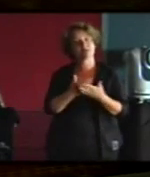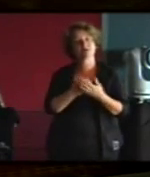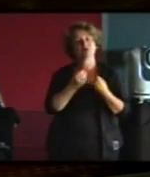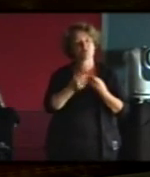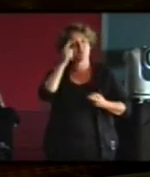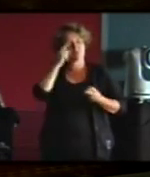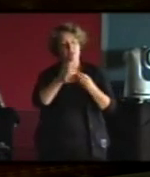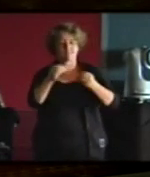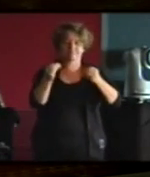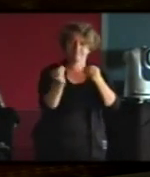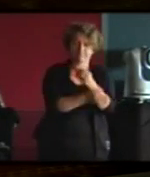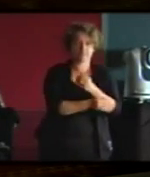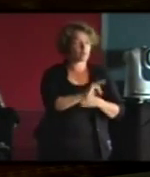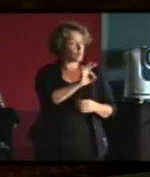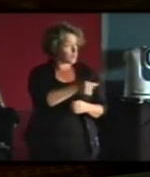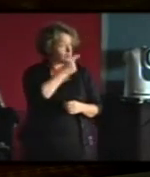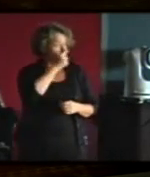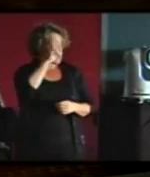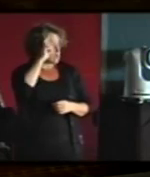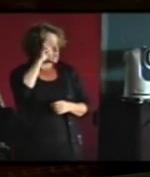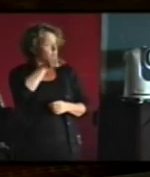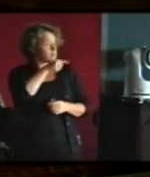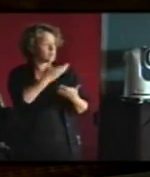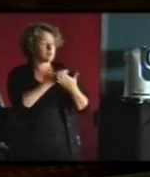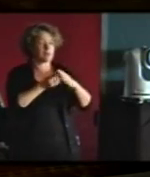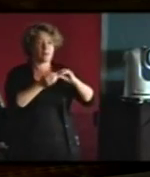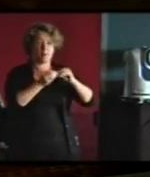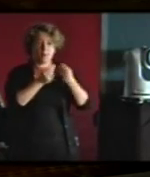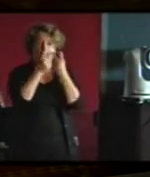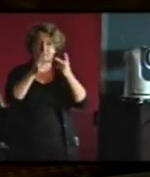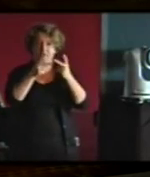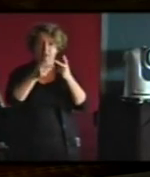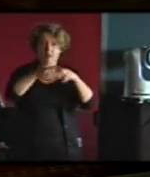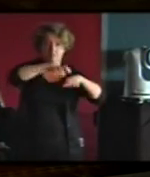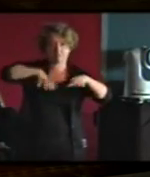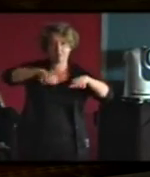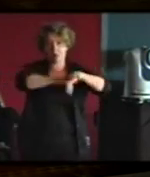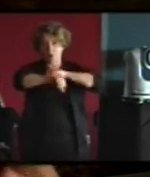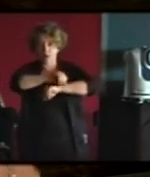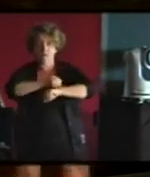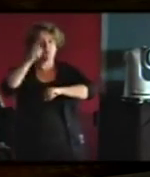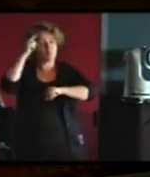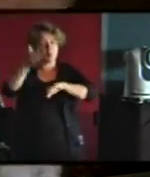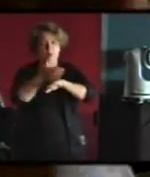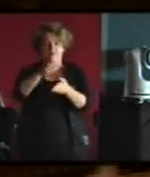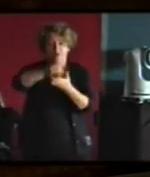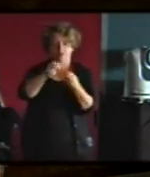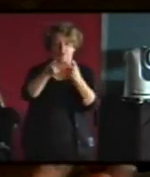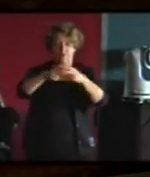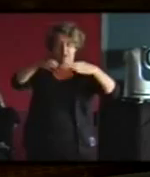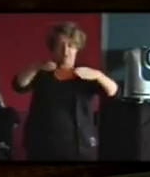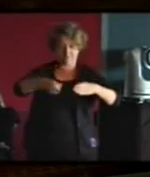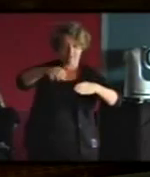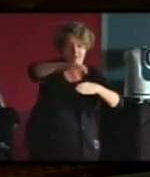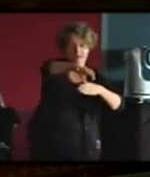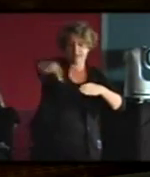raison, mais ça, c'est un problème d'urbanisme. C'est vrai qu'on a construit en zoning, on a fait des zones de bureaux, et